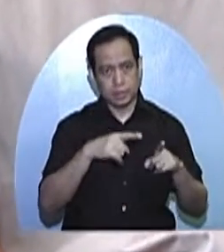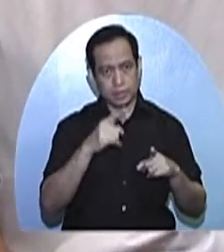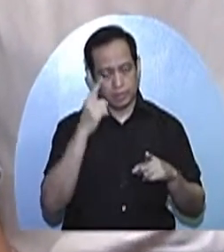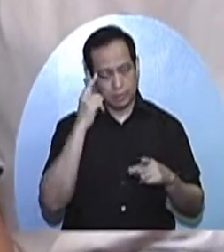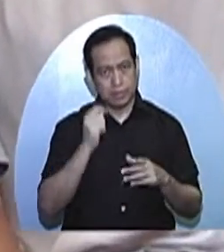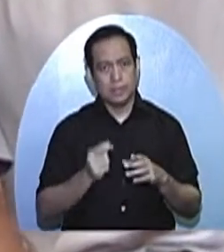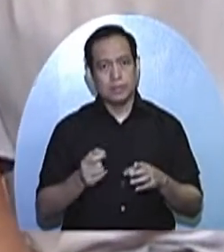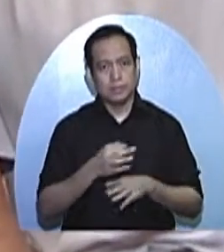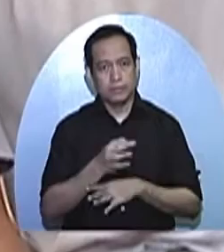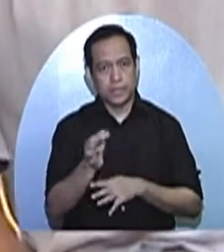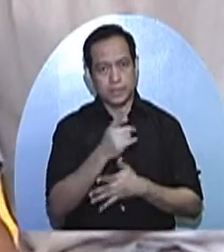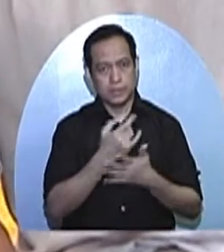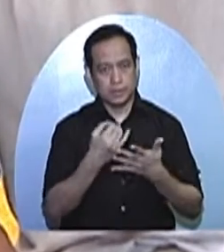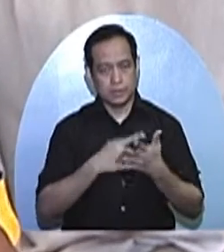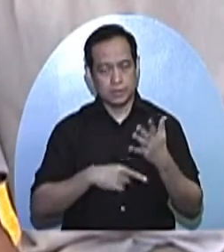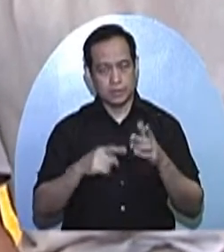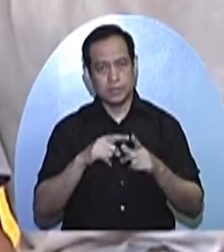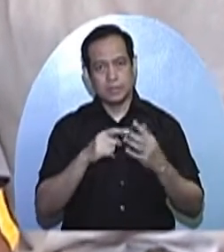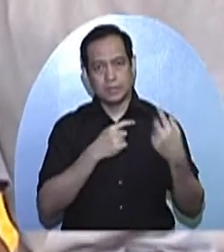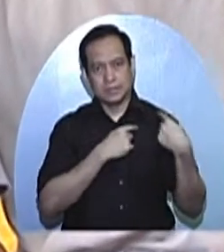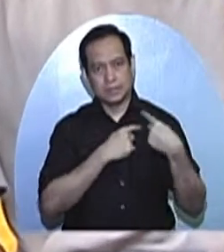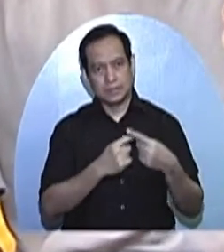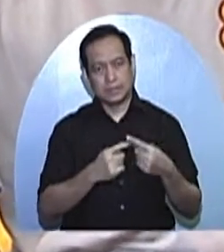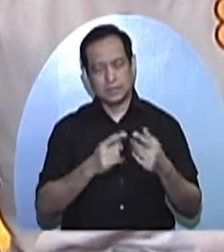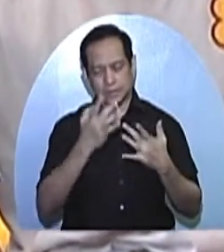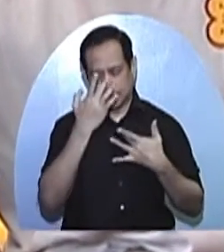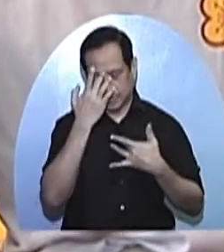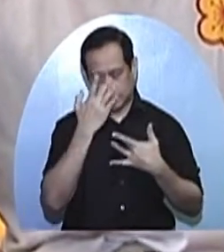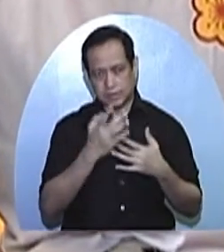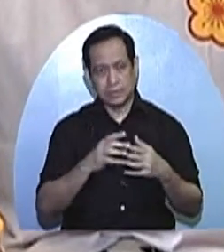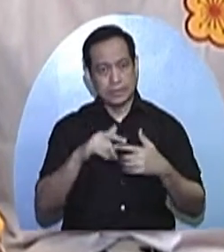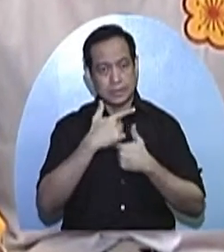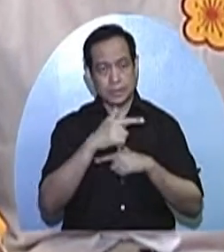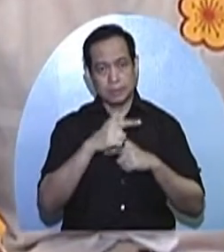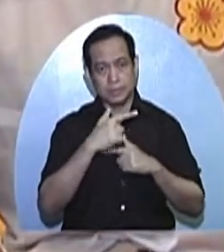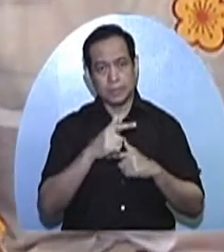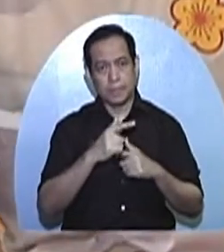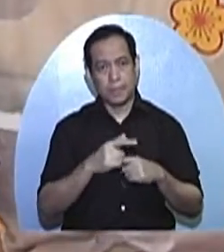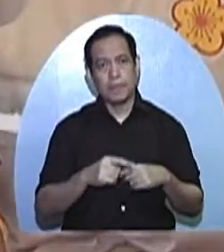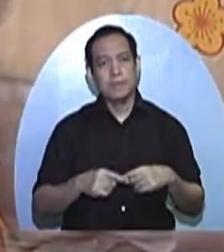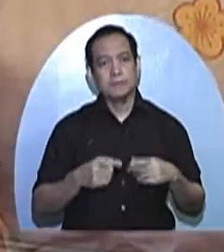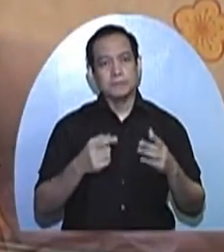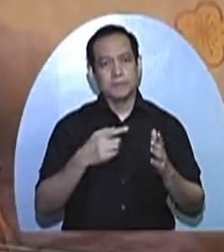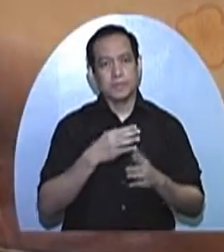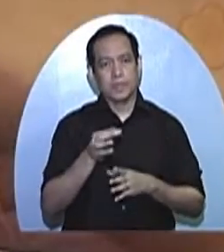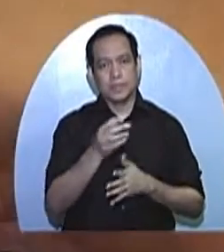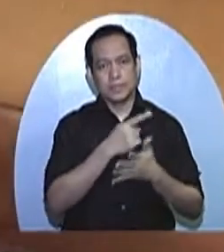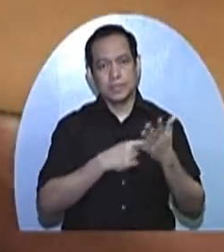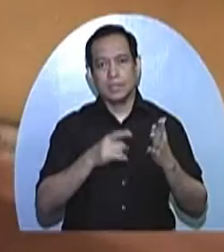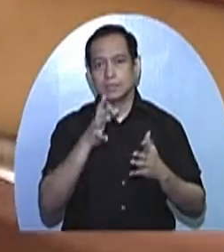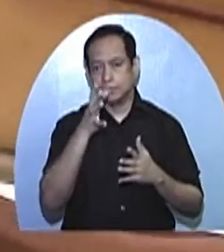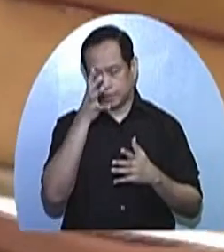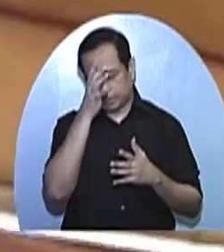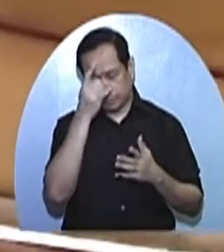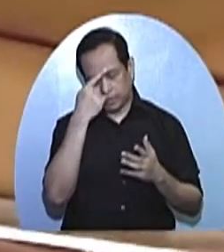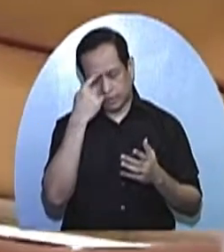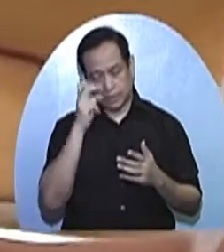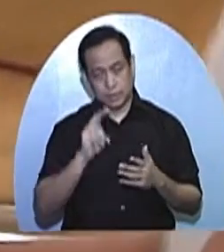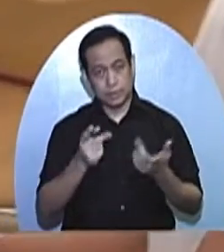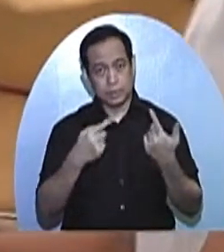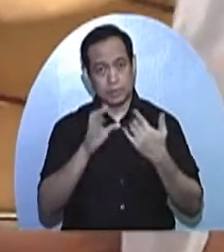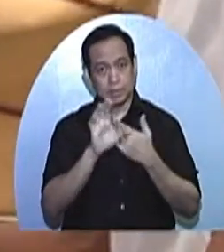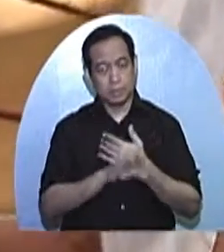anak. Mula nang magkasakit si Ryan, naging limitado ang pangingisda ng kanyang ama dahil kinakailangan nilang bumalik lagi